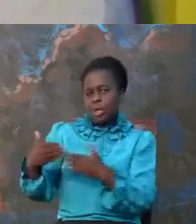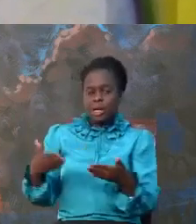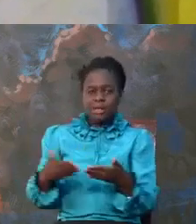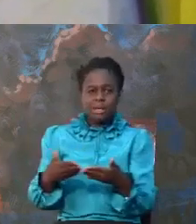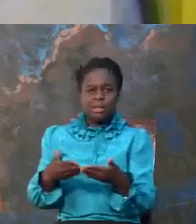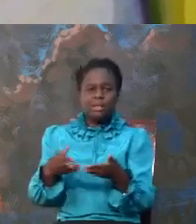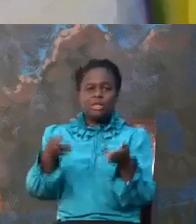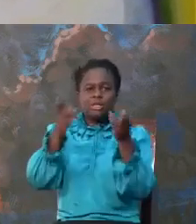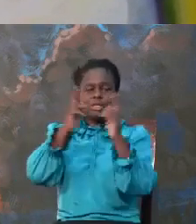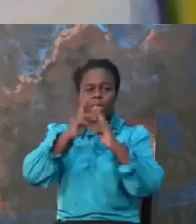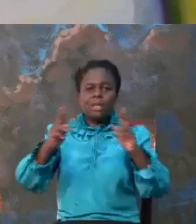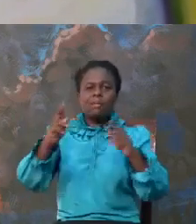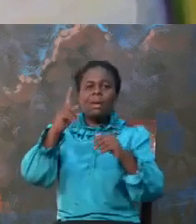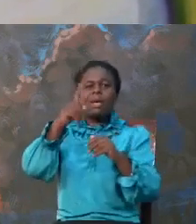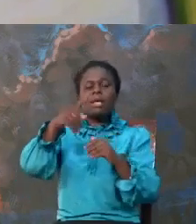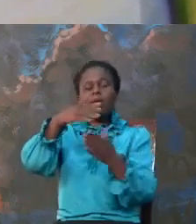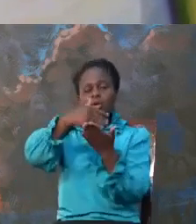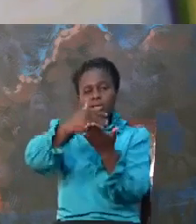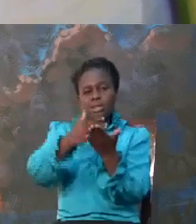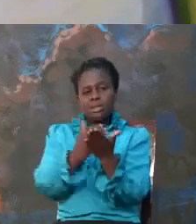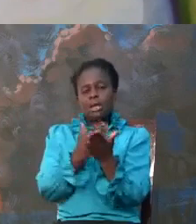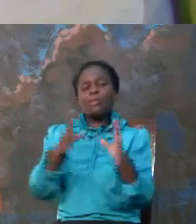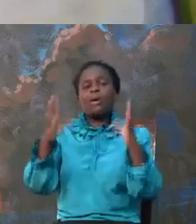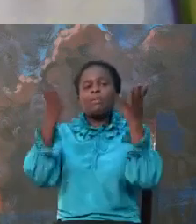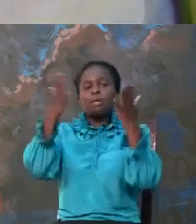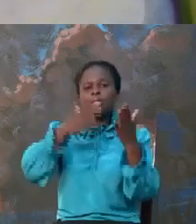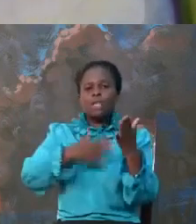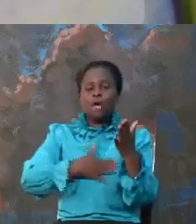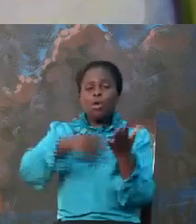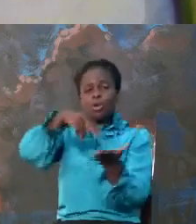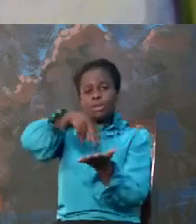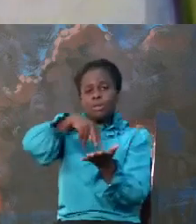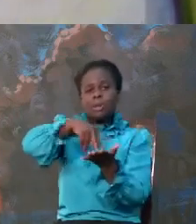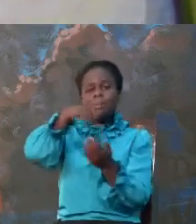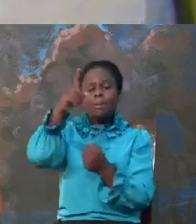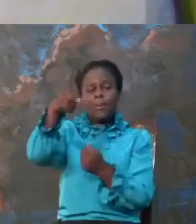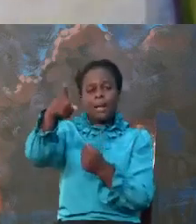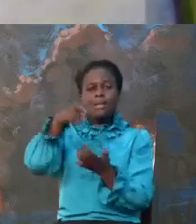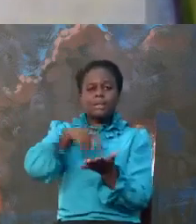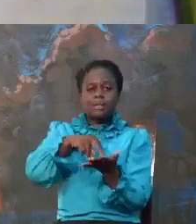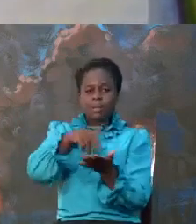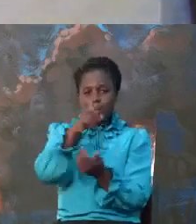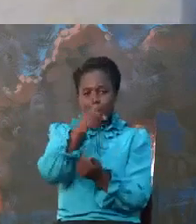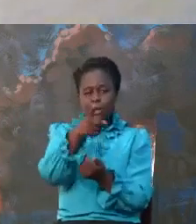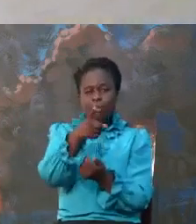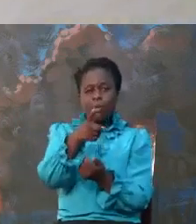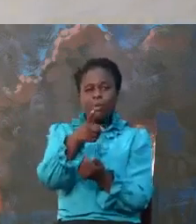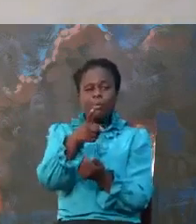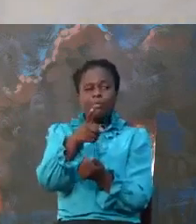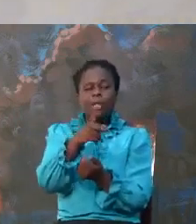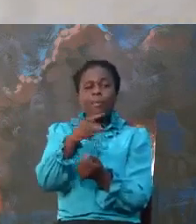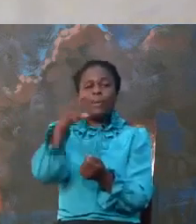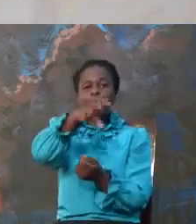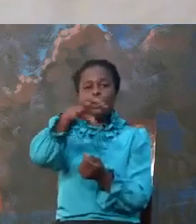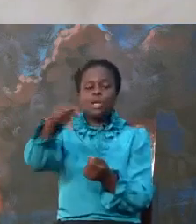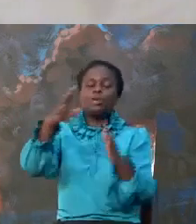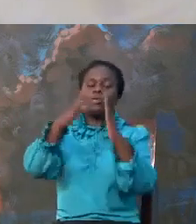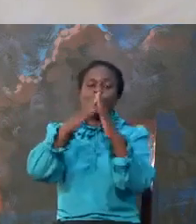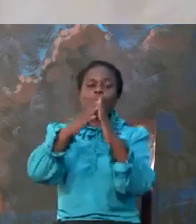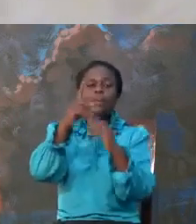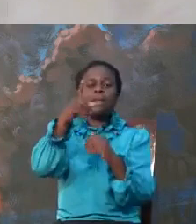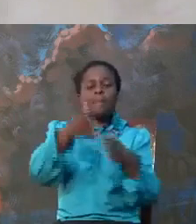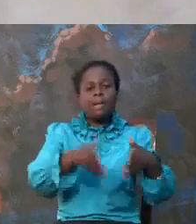yako, na iwe sehemu ya maisha yangu jioni ya leo. Simama pale ulipo, simama pale ulipo. Ikiwa ni kwenye vituo pale nyumbani,